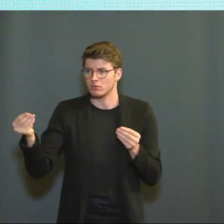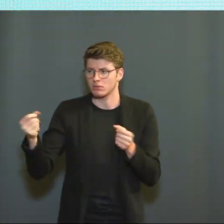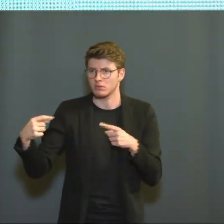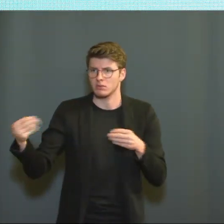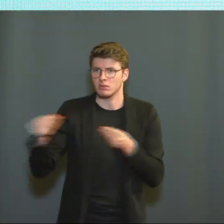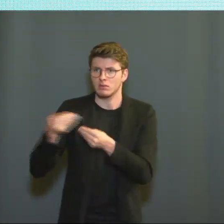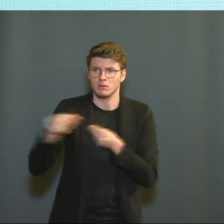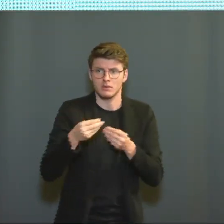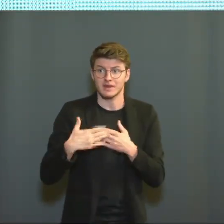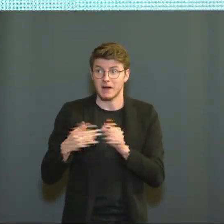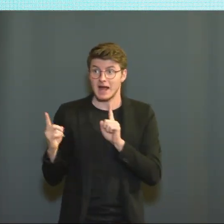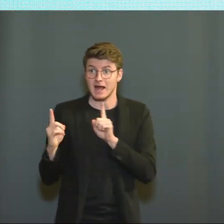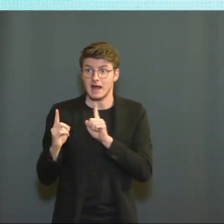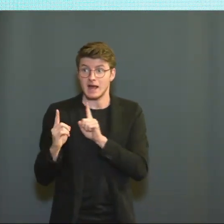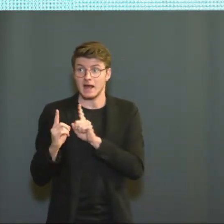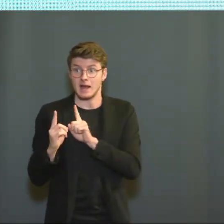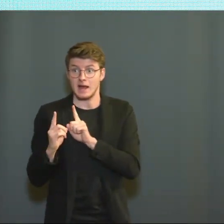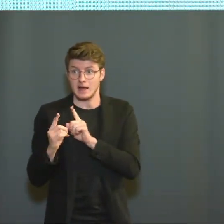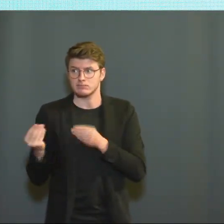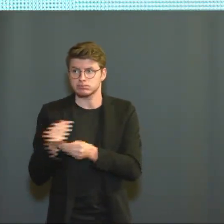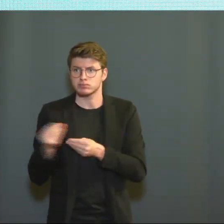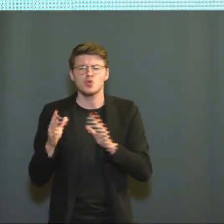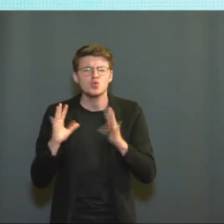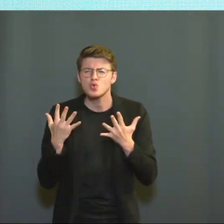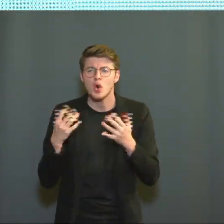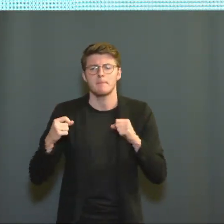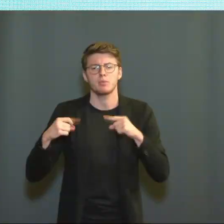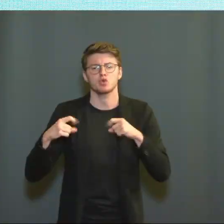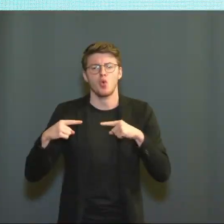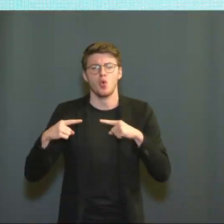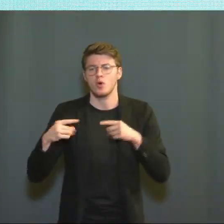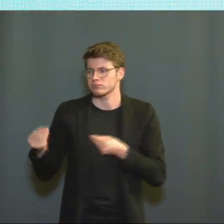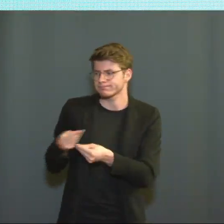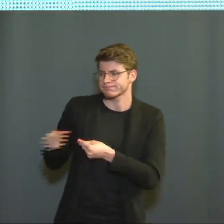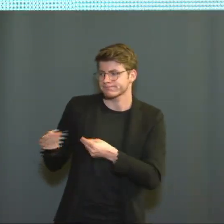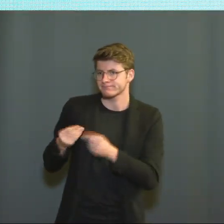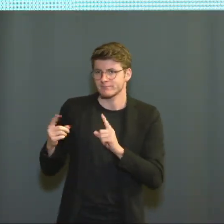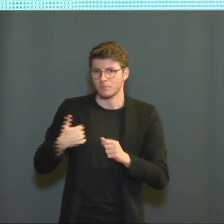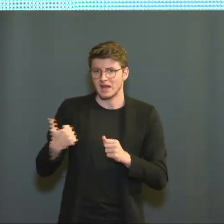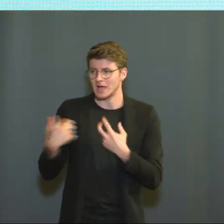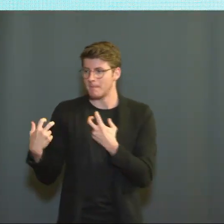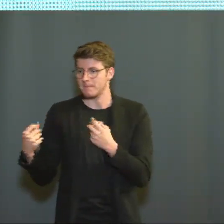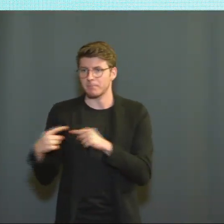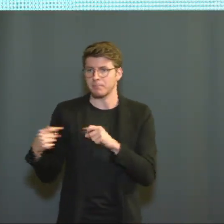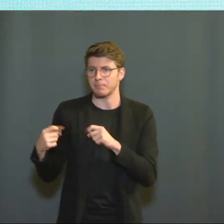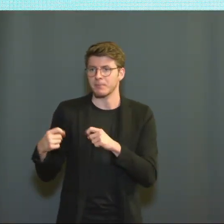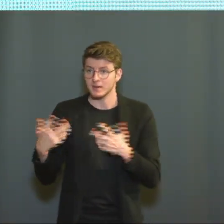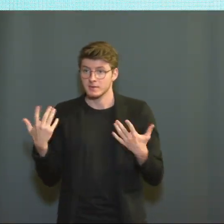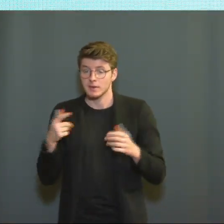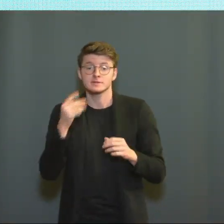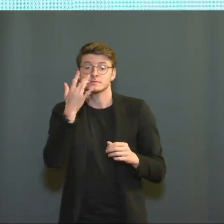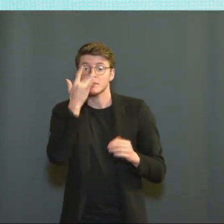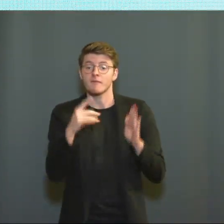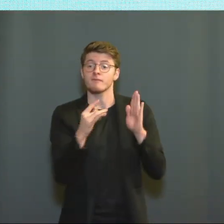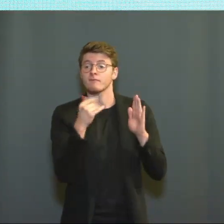uw buurt komen. En dit gebeurt via Bluetooth. Deze codes worden lokaal op uw smartphone bewaard en